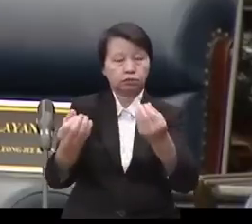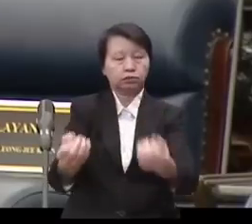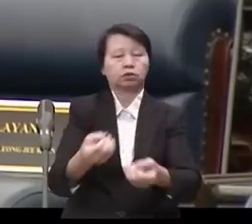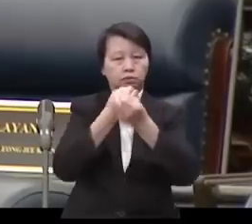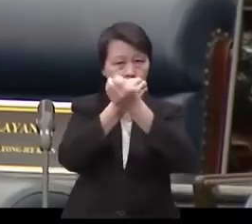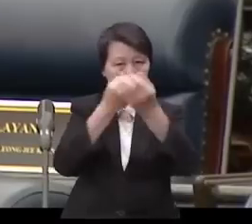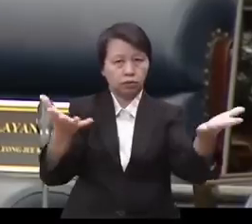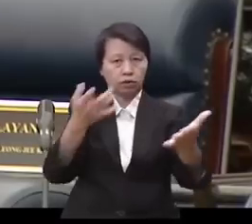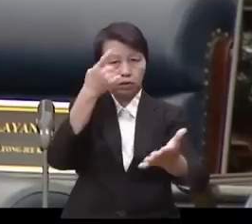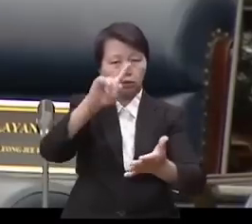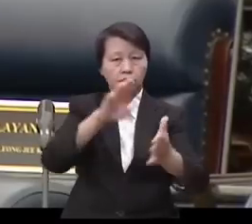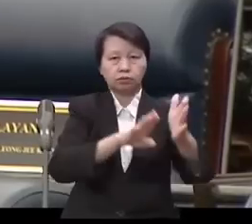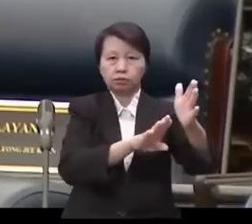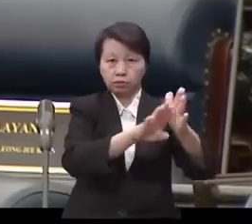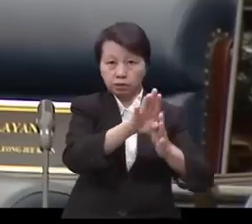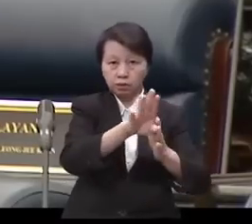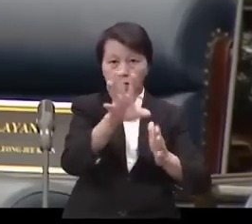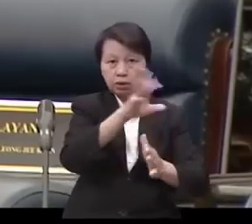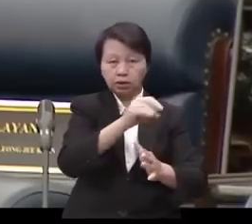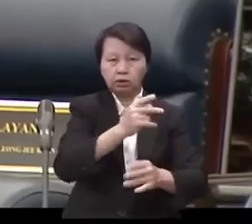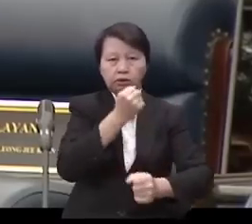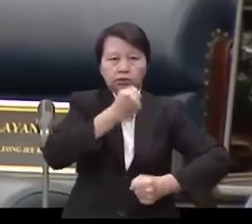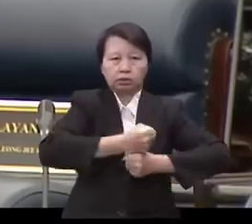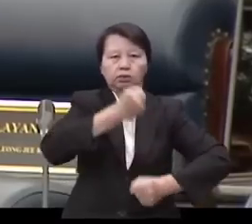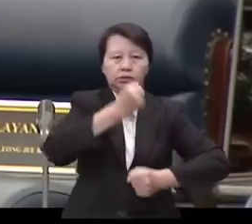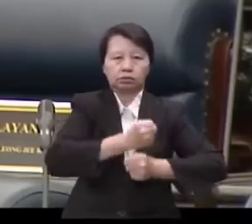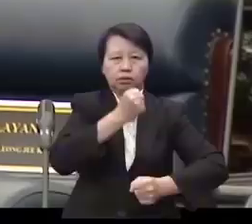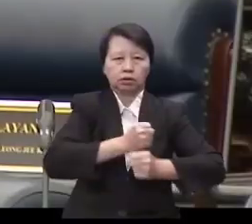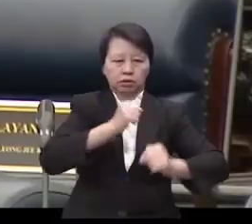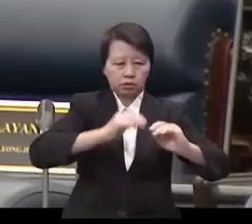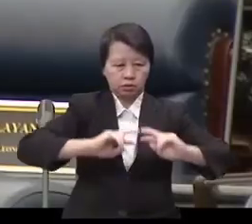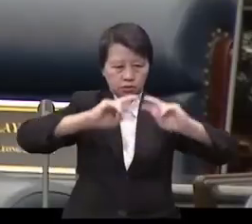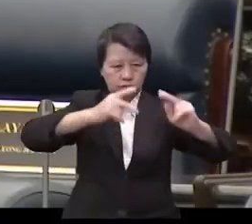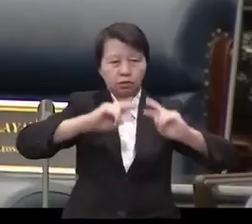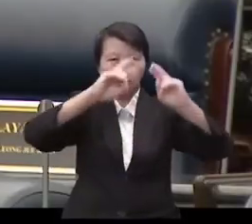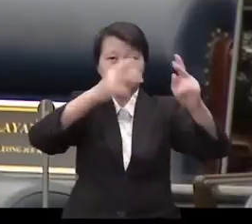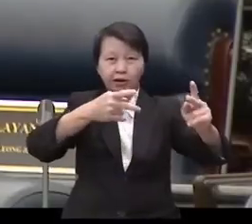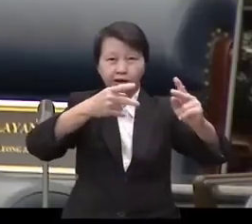diumumkan untuk pembangunan dan kerja-kerja naik taraf